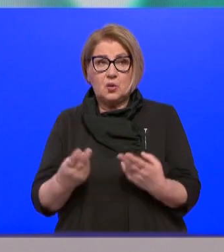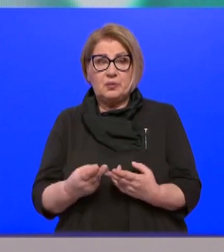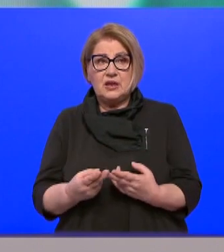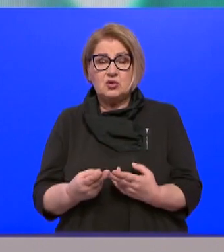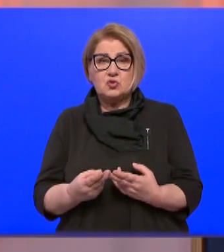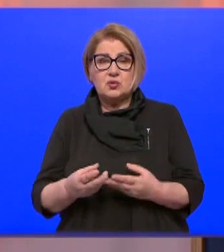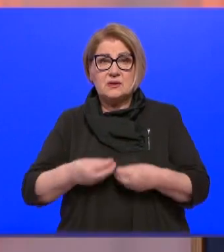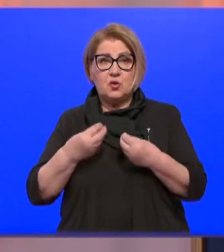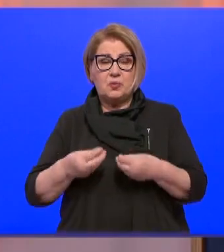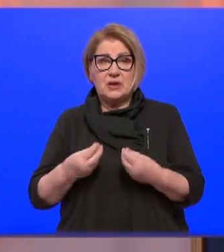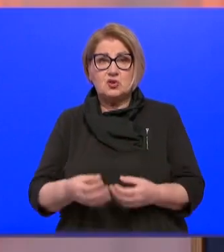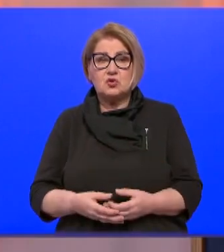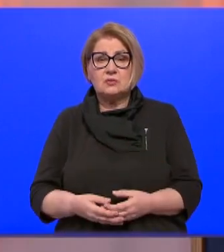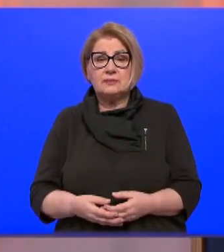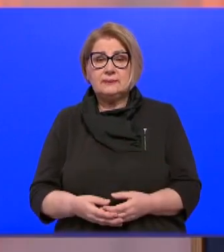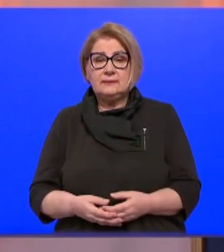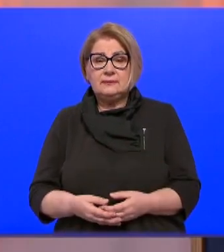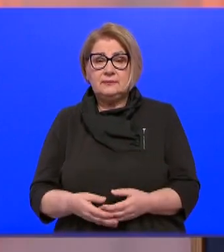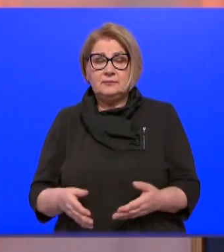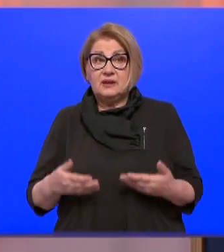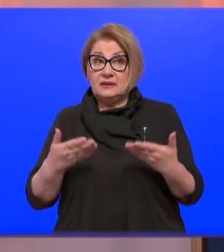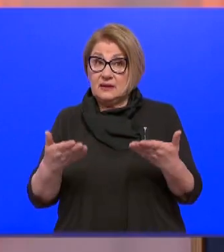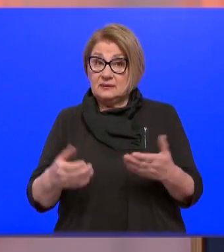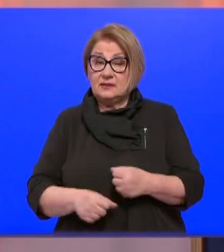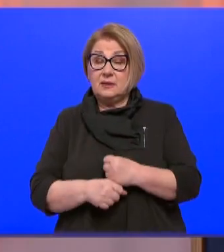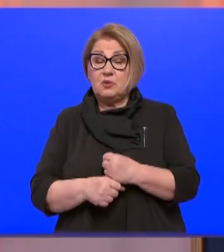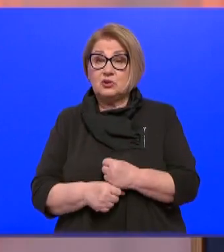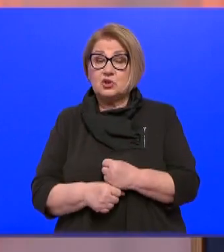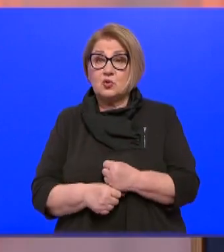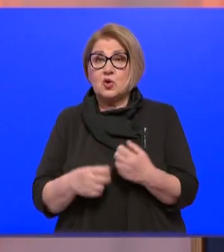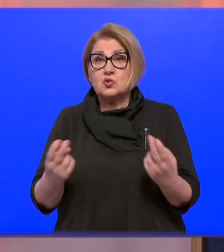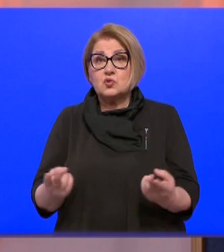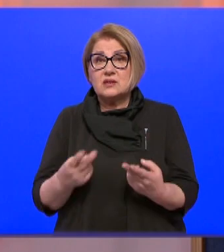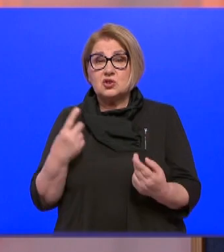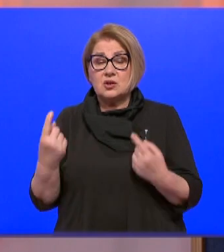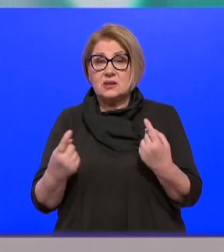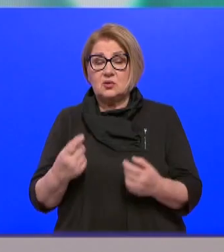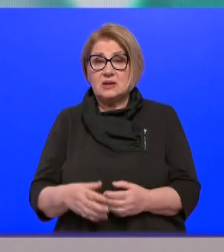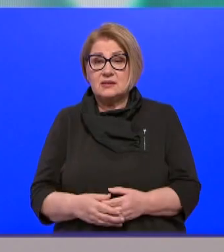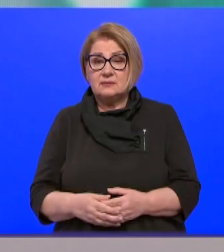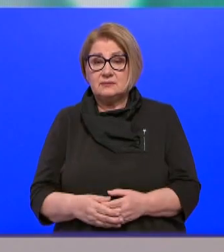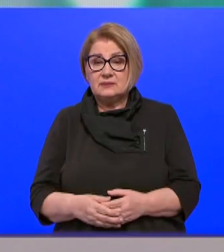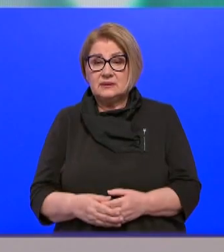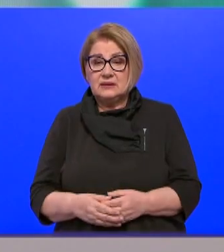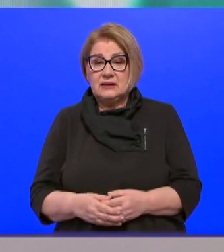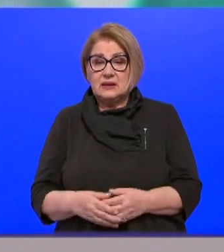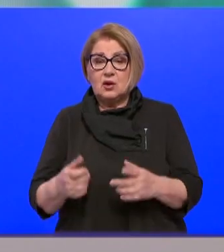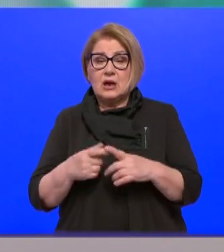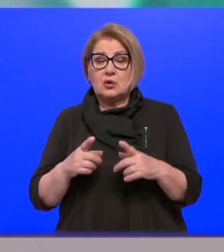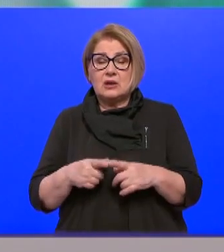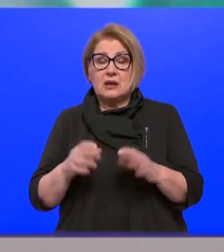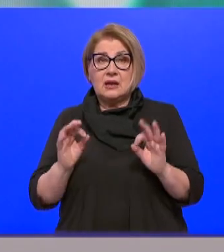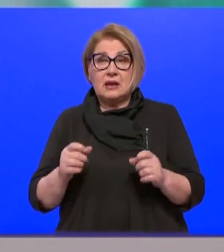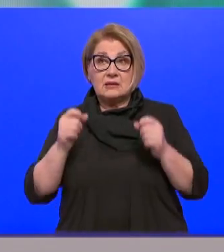življenja, ali možda i da date podršku i svima koji su u sličnoj situaciji. Pa iskreno, ja sam, kao što je Karolina rekla, ja sam bila